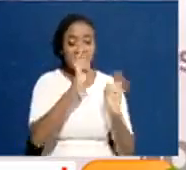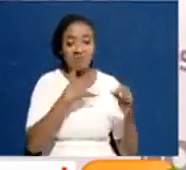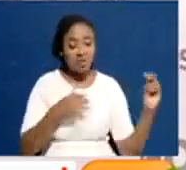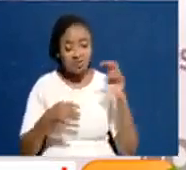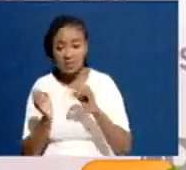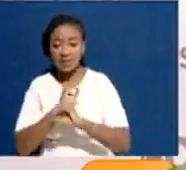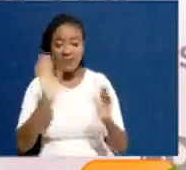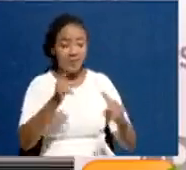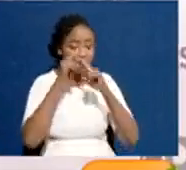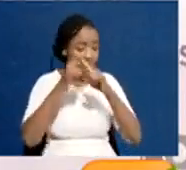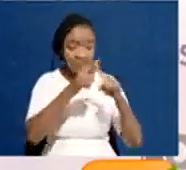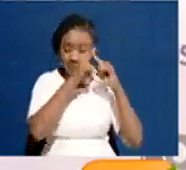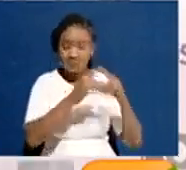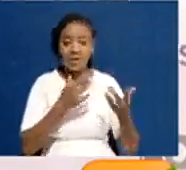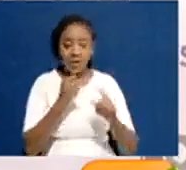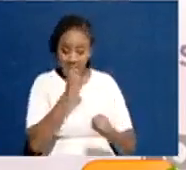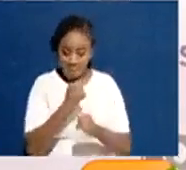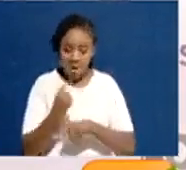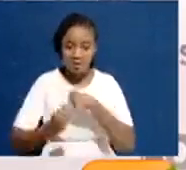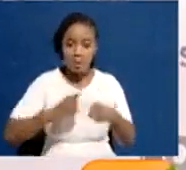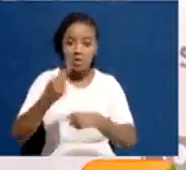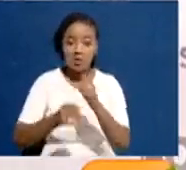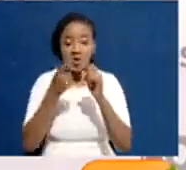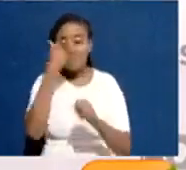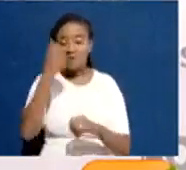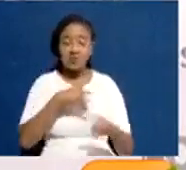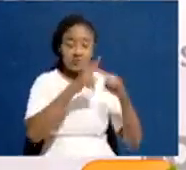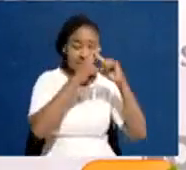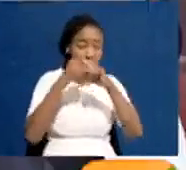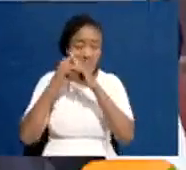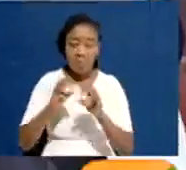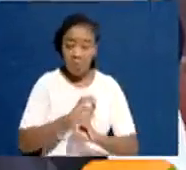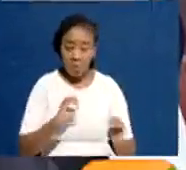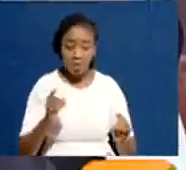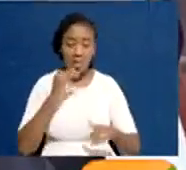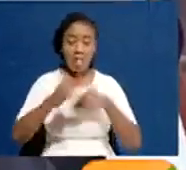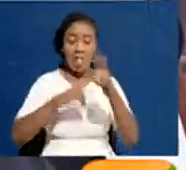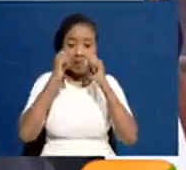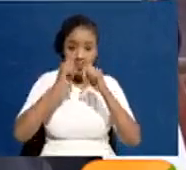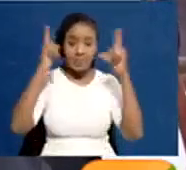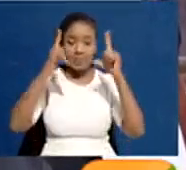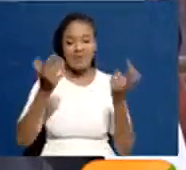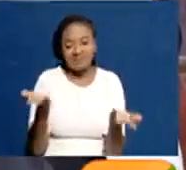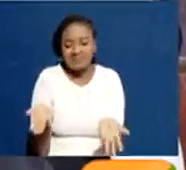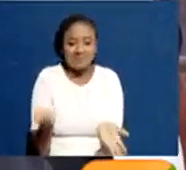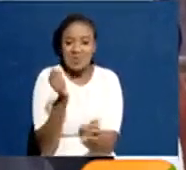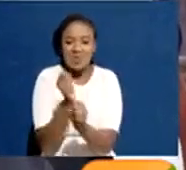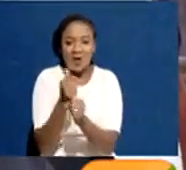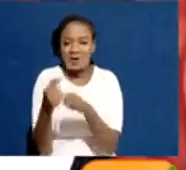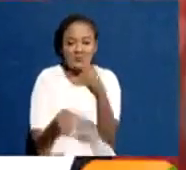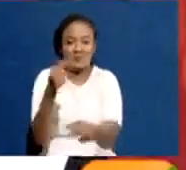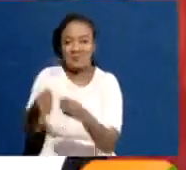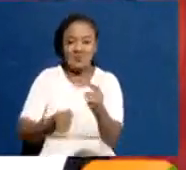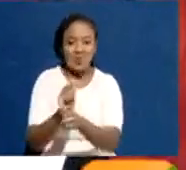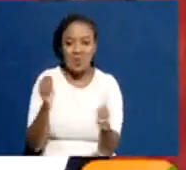kazi iendelee. Na kwa sababu haisi funga macho forever, wakifungua watakuta kazi imefanyika. Kadhalika, Rais alieleza